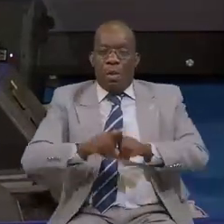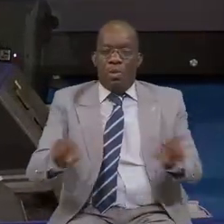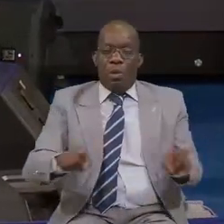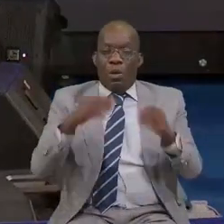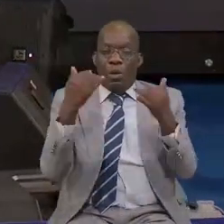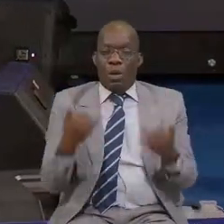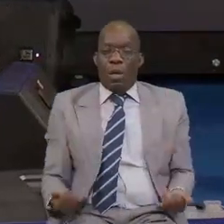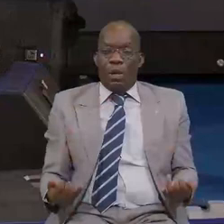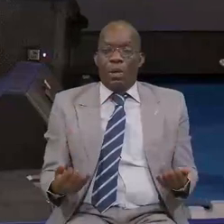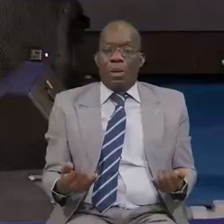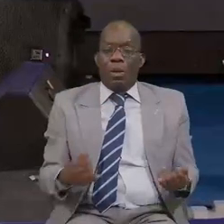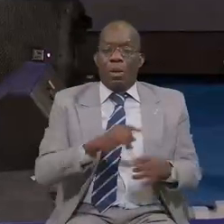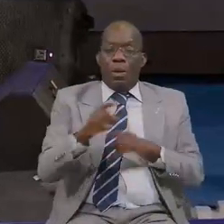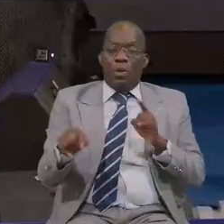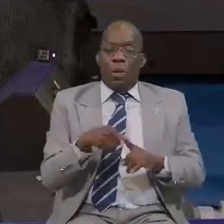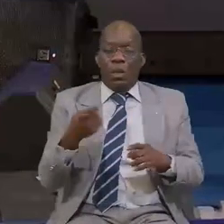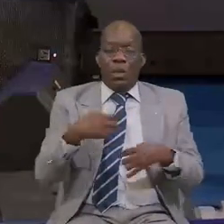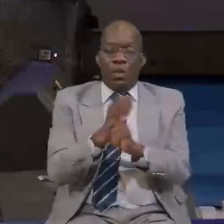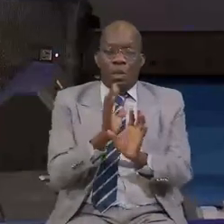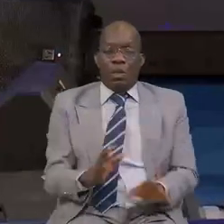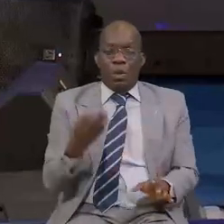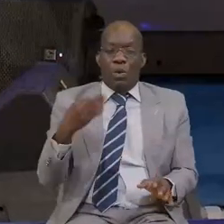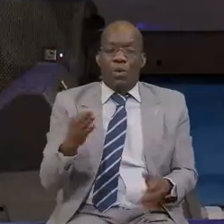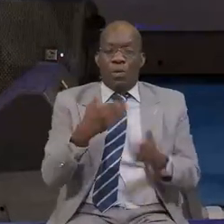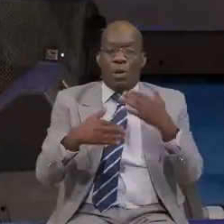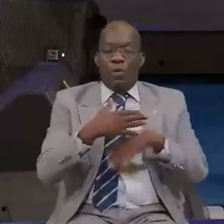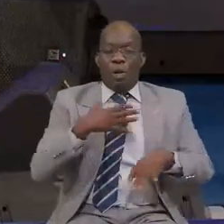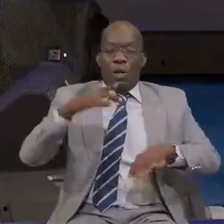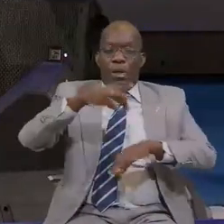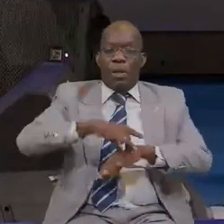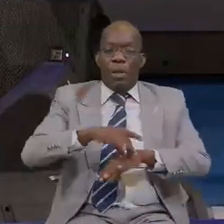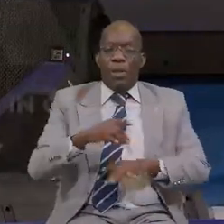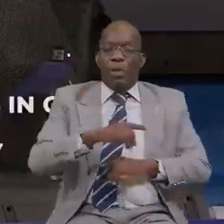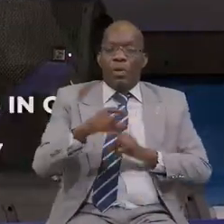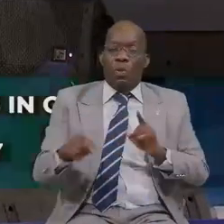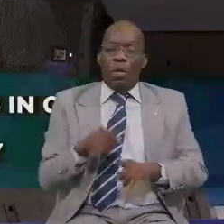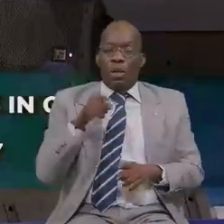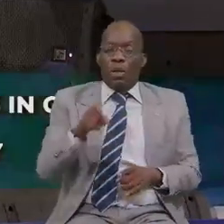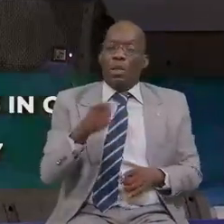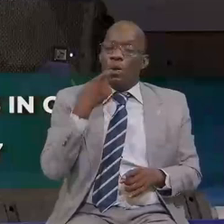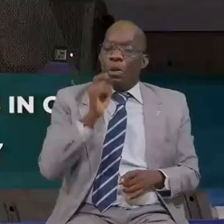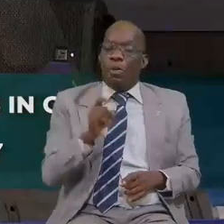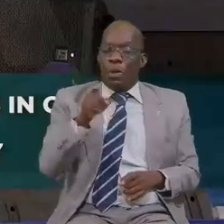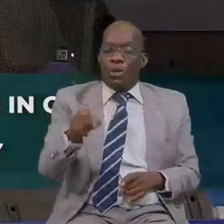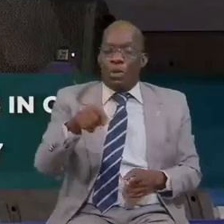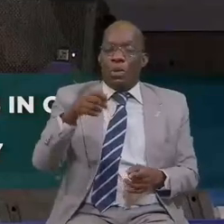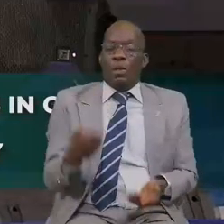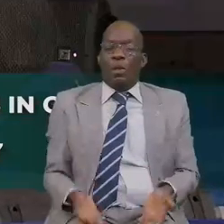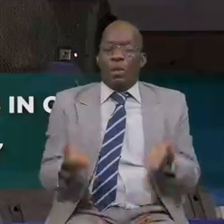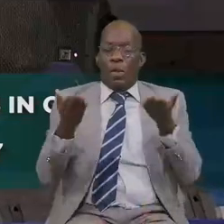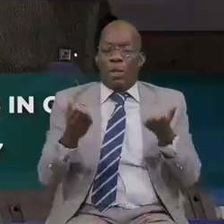Quand le Créateur des cieux et de la terre, quand il te commande, lève-toi